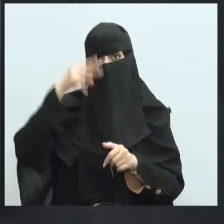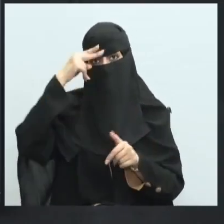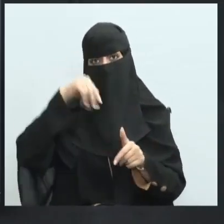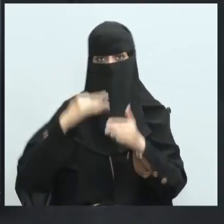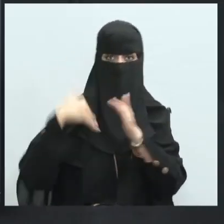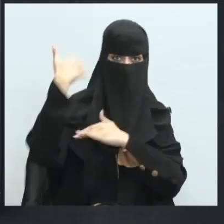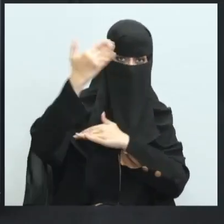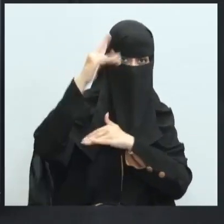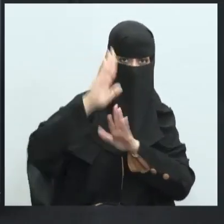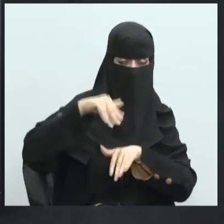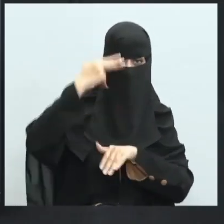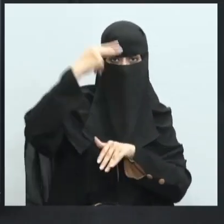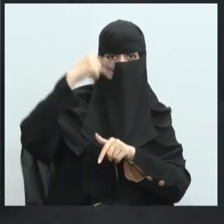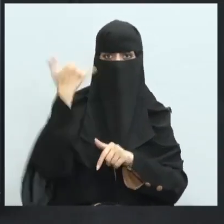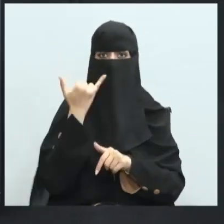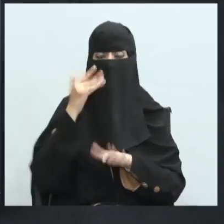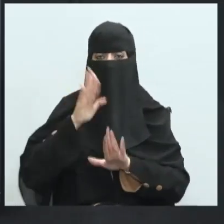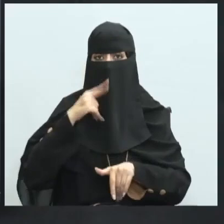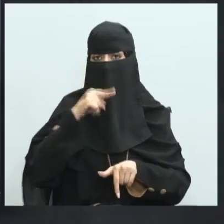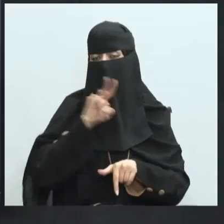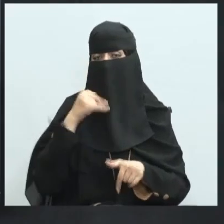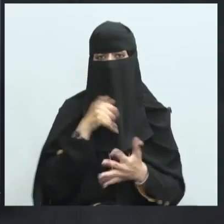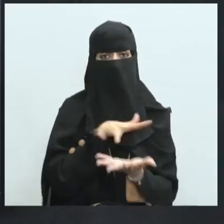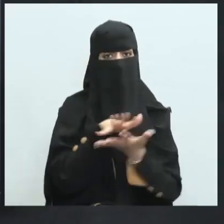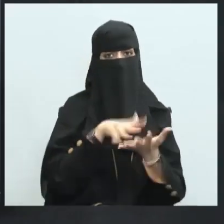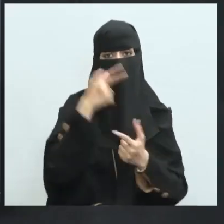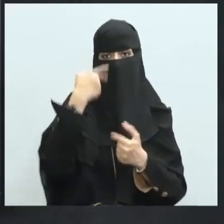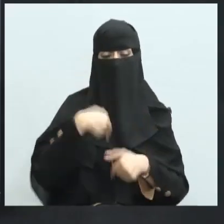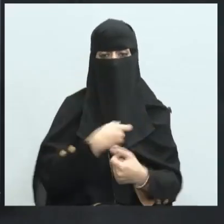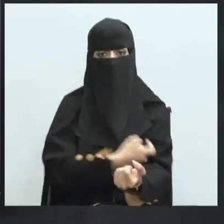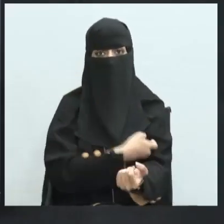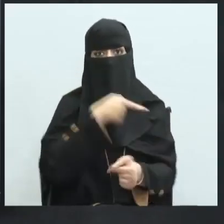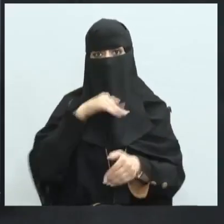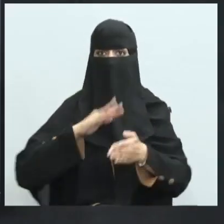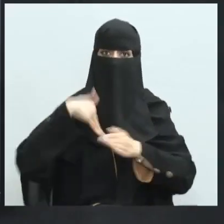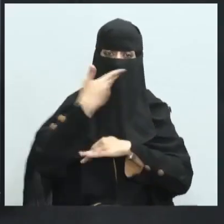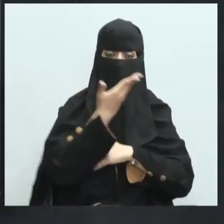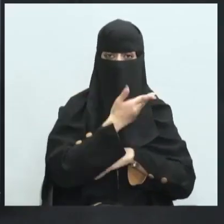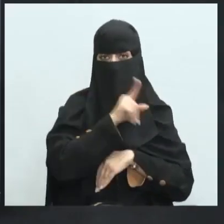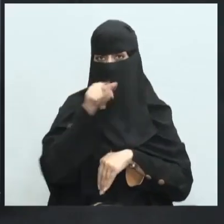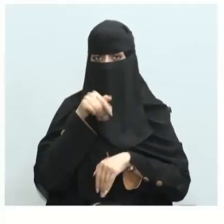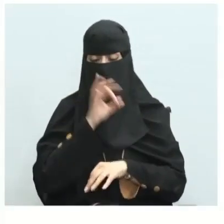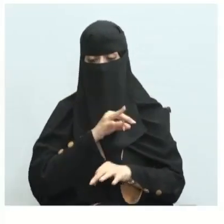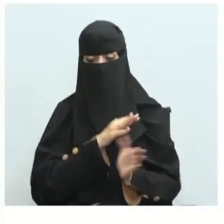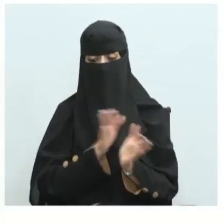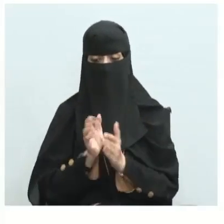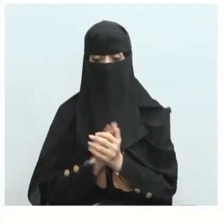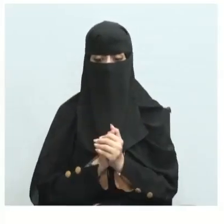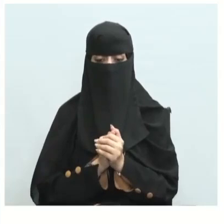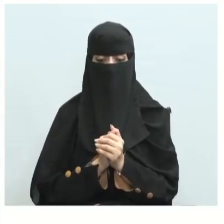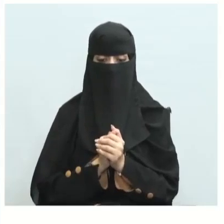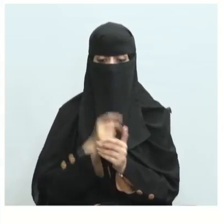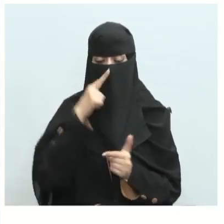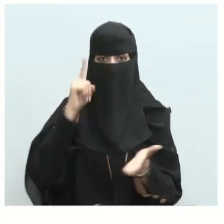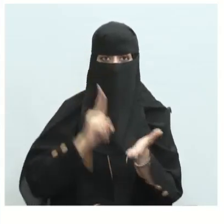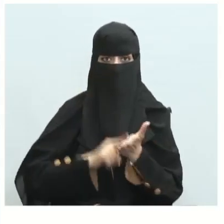من خارج السعوديه فمهم جدا ان يكون لديه اي مشاكل صحيه لربما تؤثر على المستفيدين